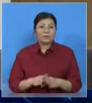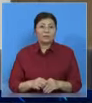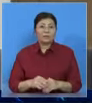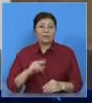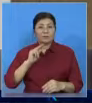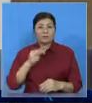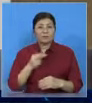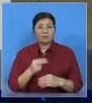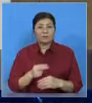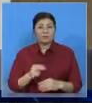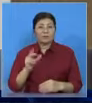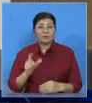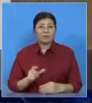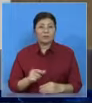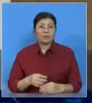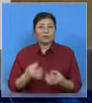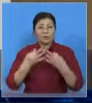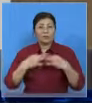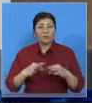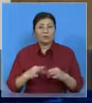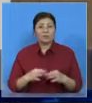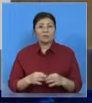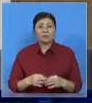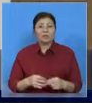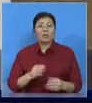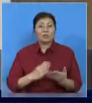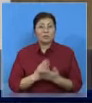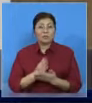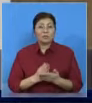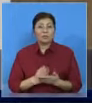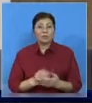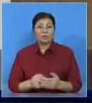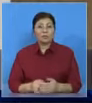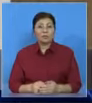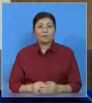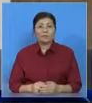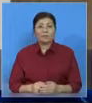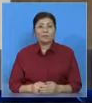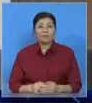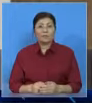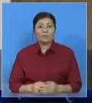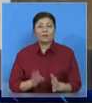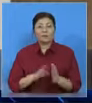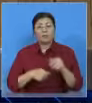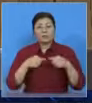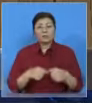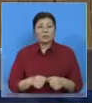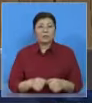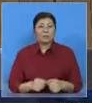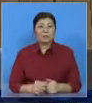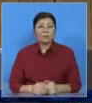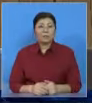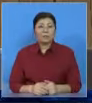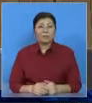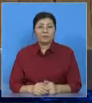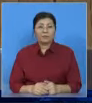но данное лицо увольняется с правоохранительной службы по отрицательным мотивам без права восстановления государственной службы. Я же тоже